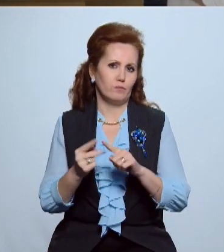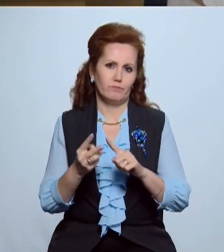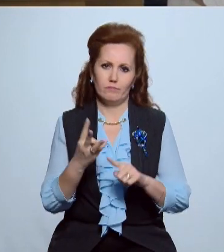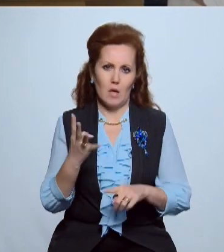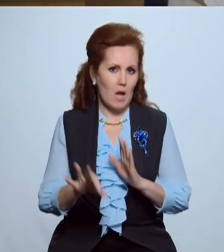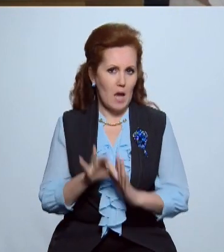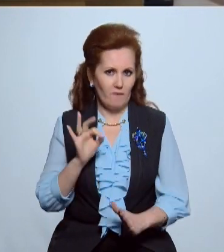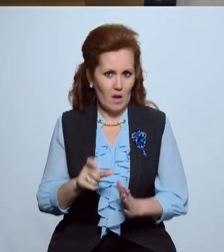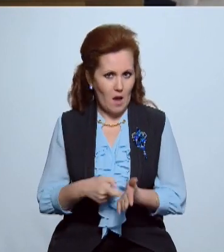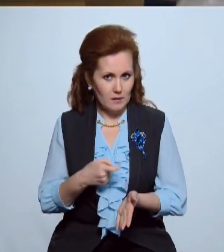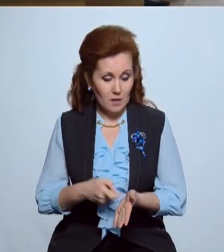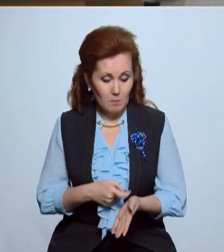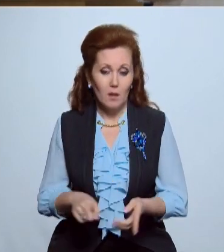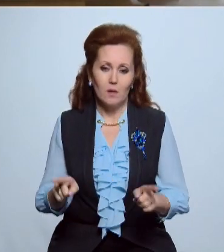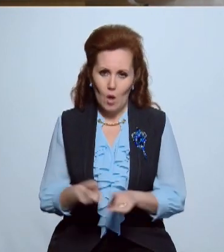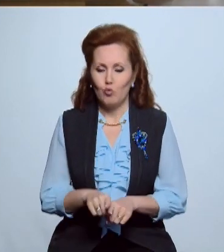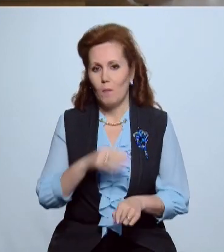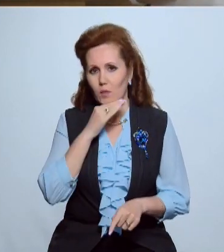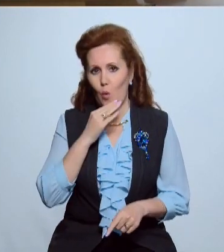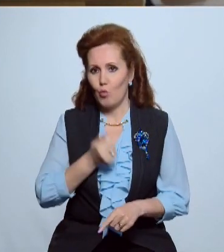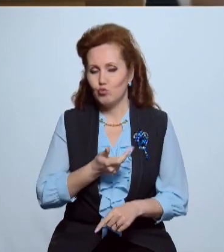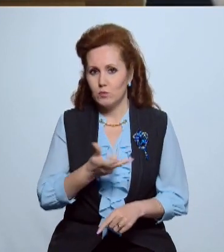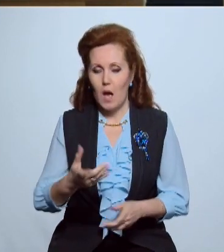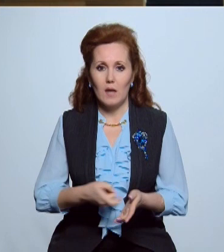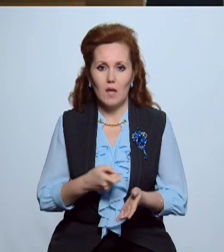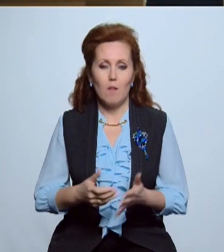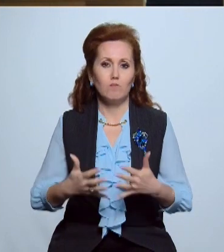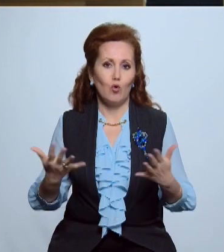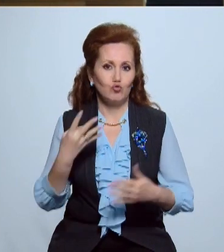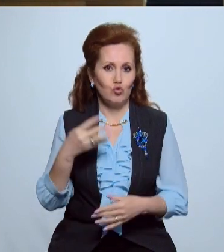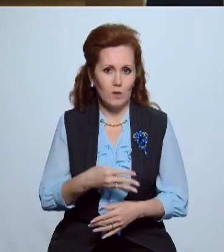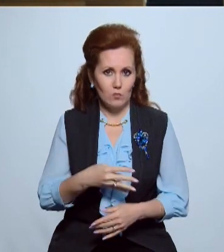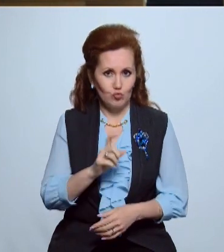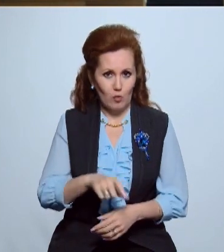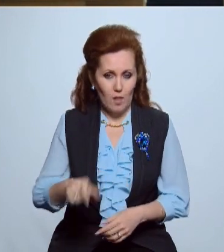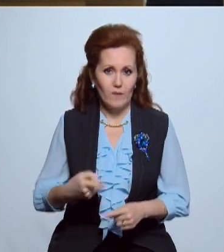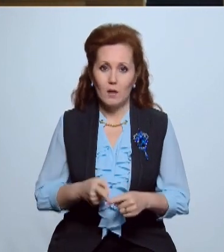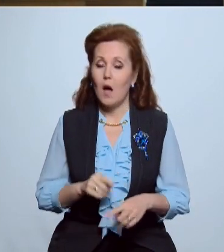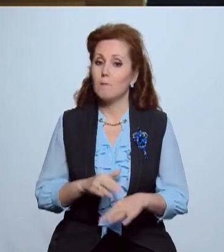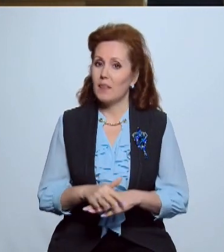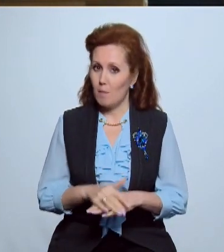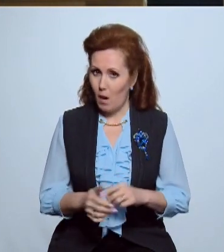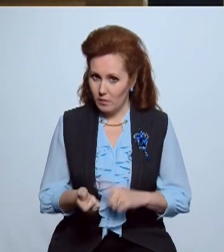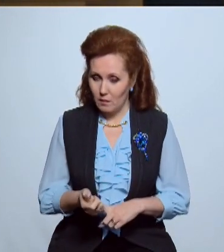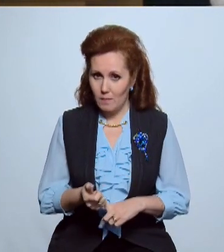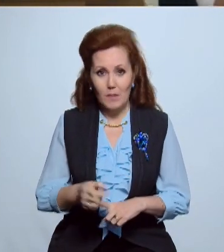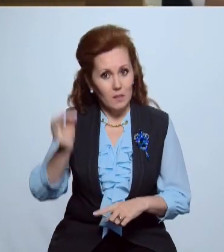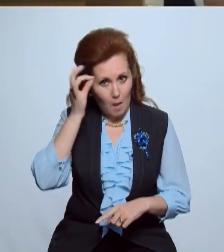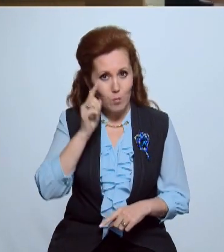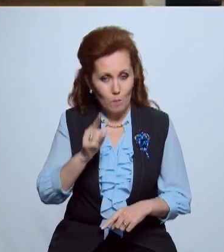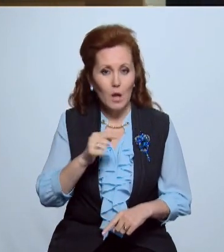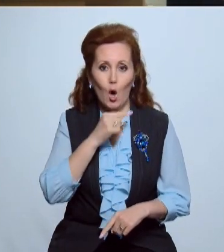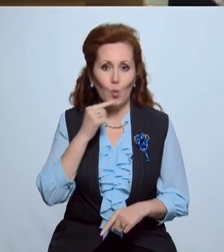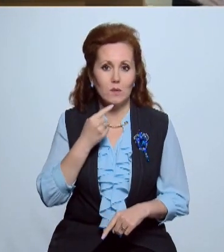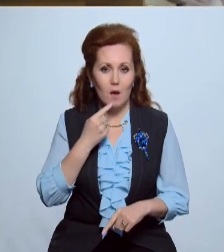экзамены. Также достаточно многочисленный экзамен, это больше 4000 выбрали выпускников, это математика. Напомню, русский язык